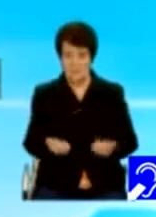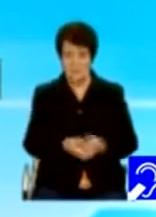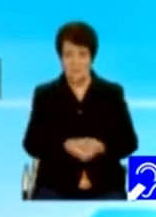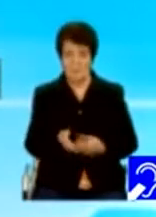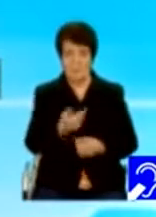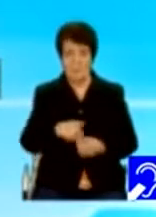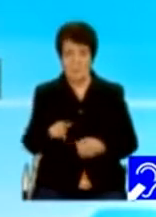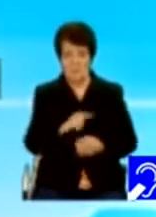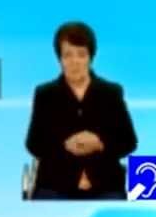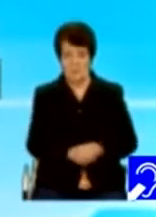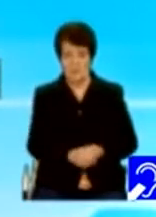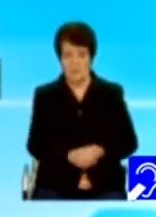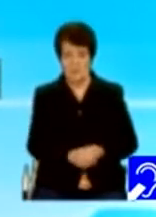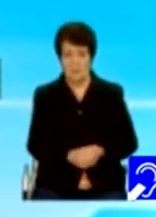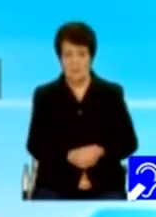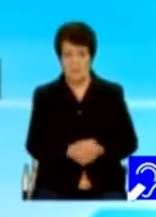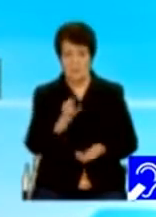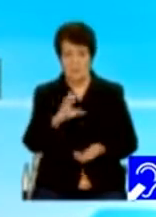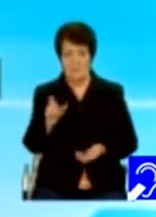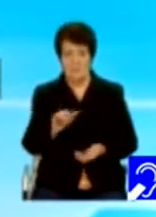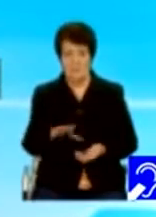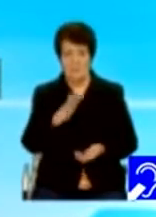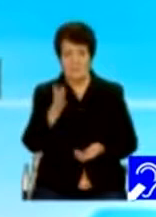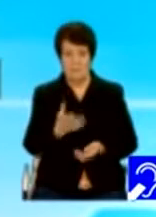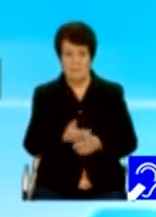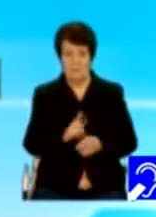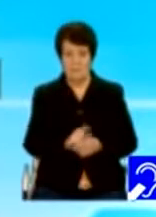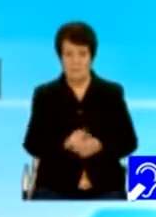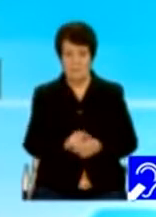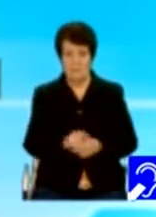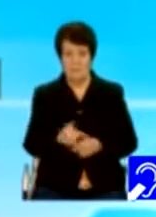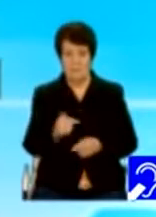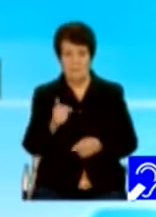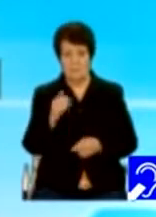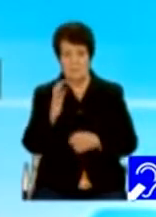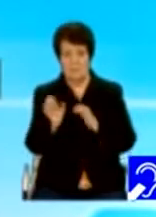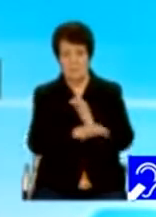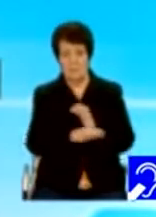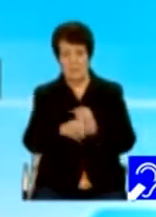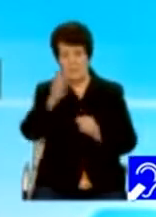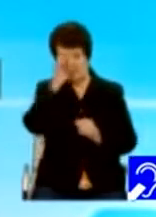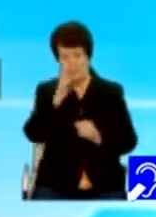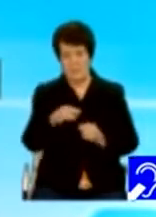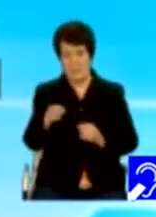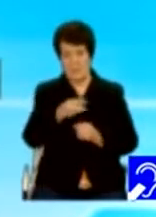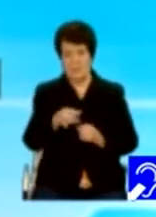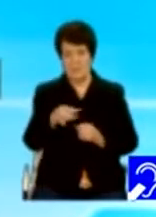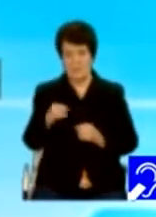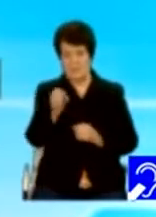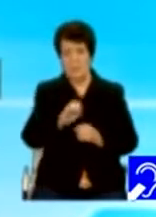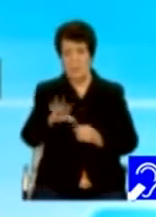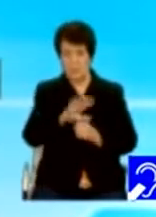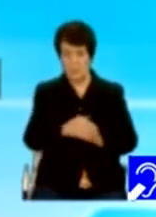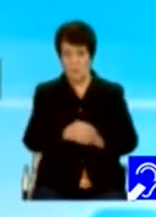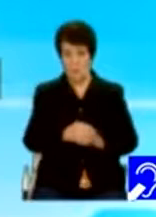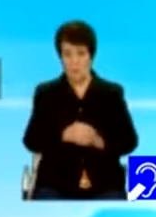noi să fim cea mai săracă țară din Europa. Și noi riscăm